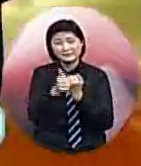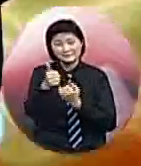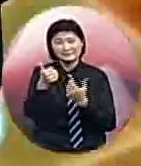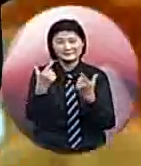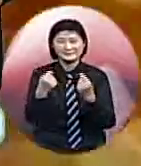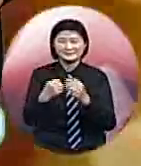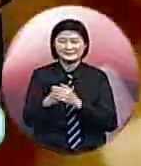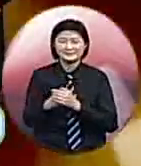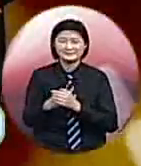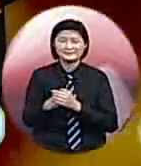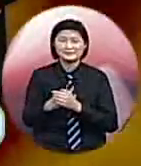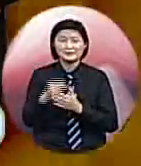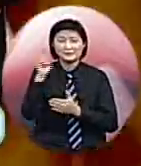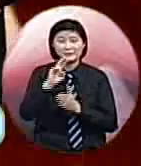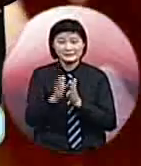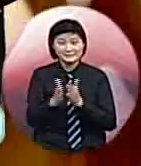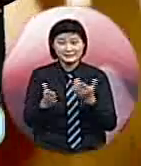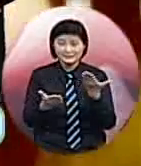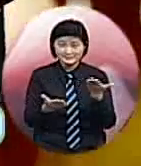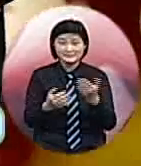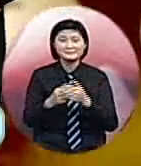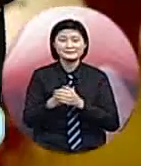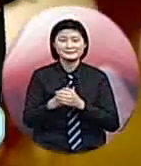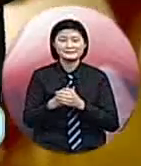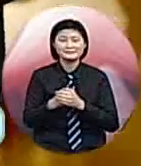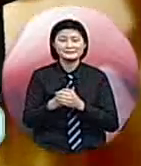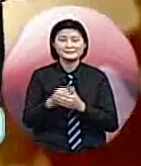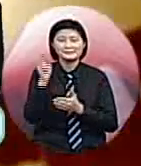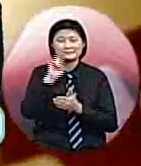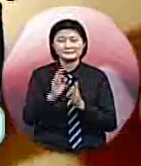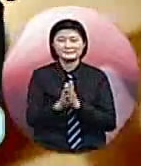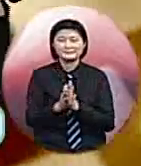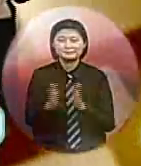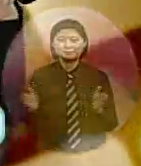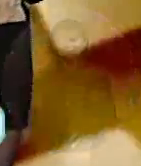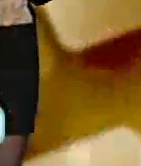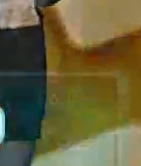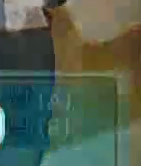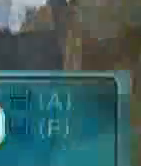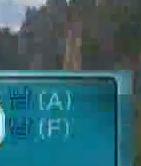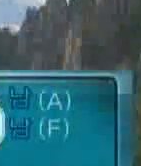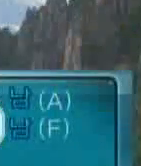보니까요. 네. 예. 예, 자 이제 노래하십시다. 네. 예, 자 음악 갑시다. 갑시다.